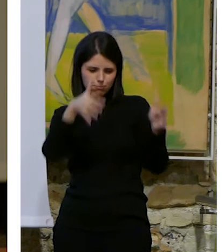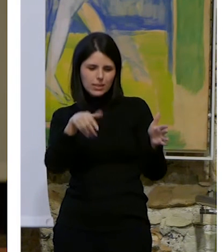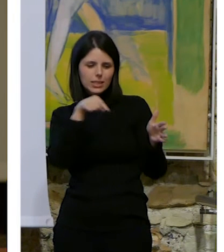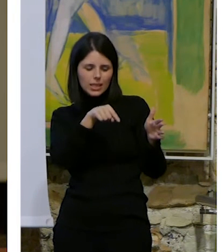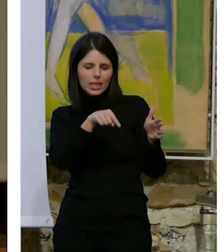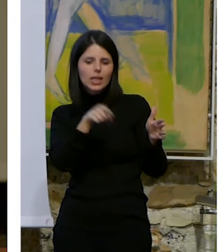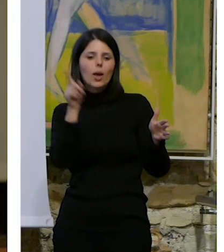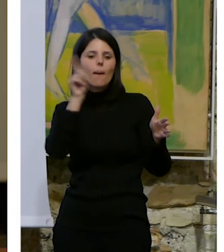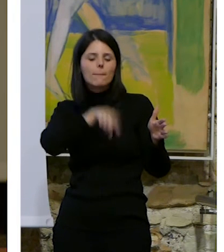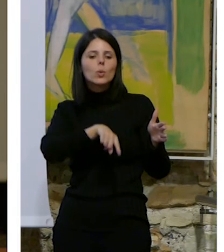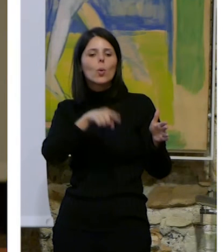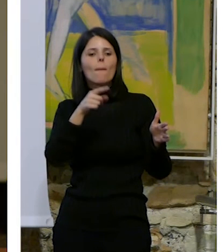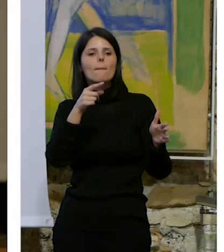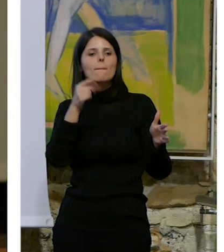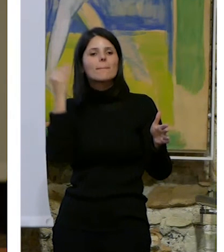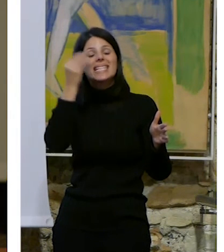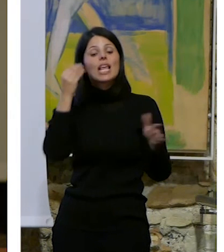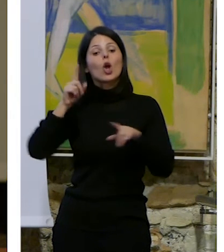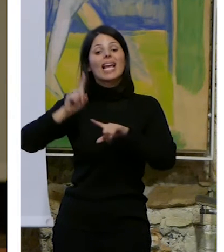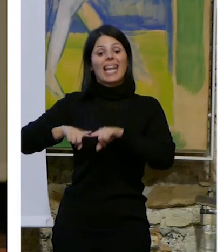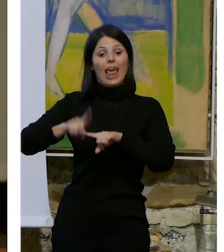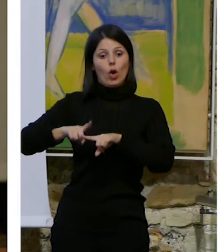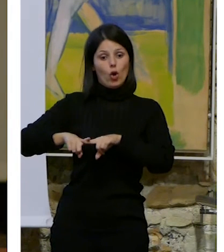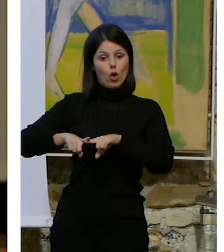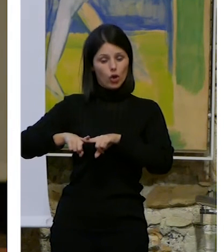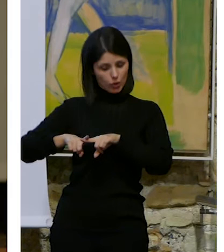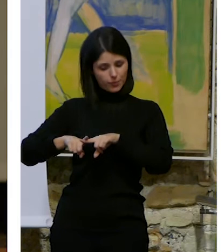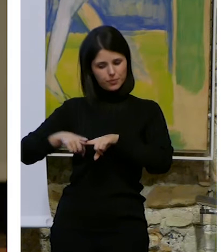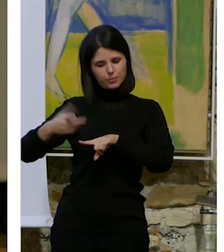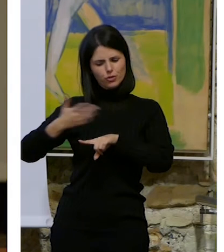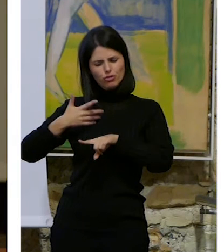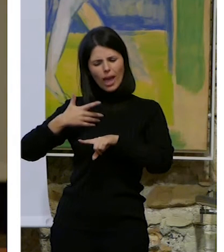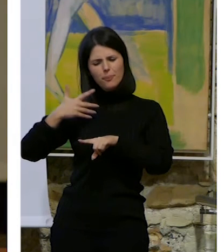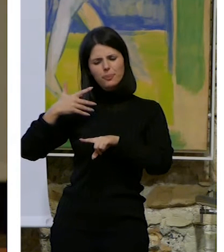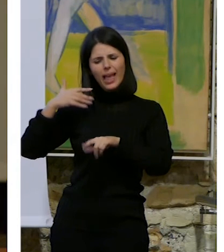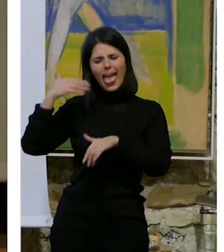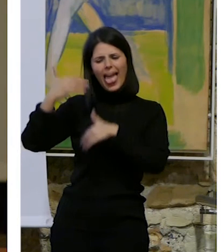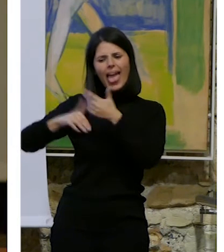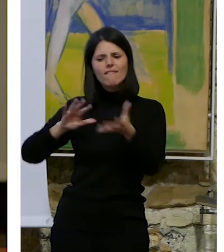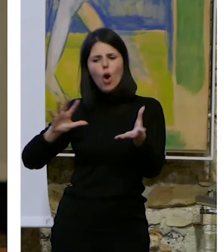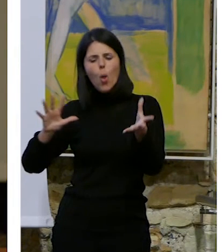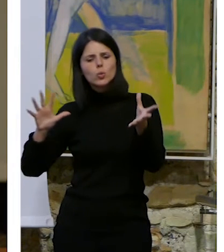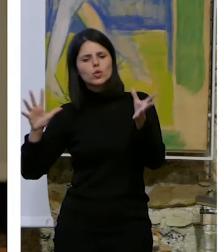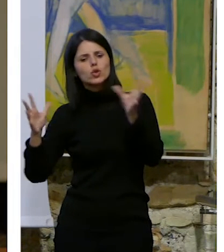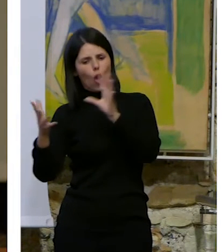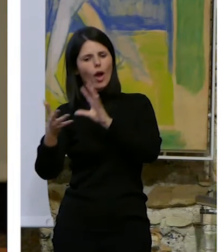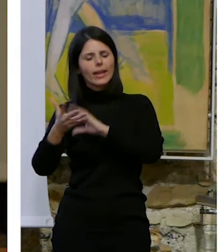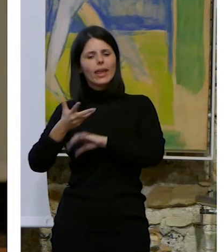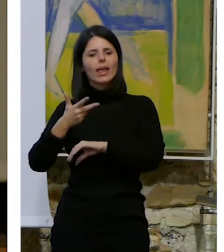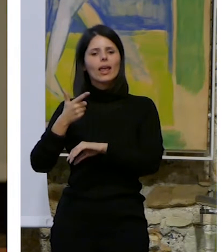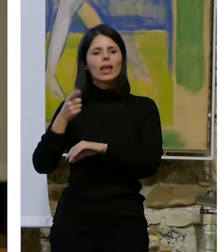del pensiero greco c'è questa evoluzione straordinaria che finalmente